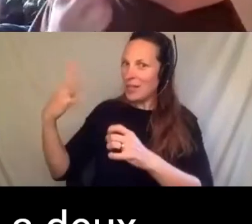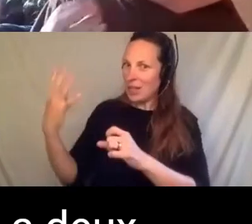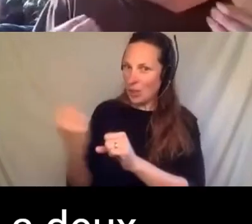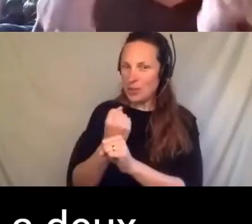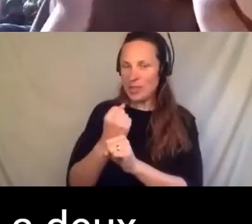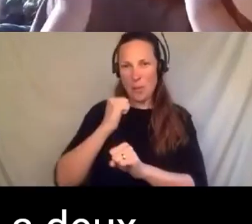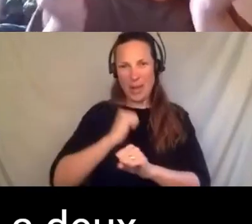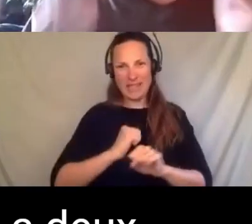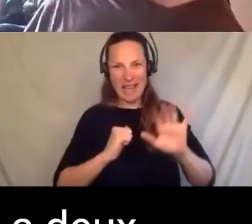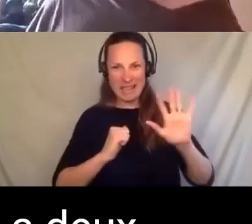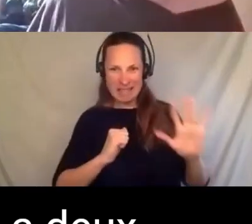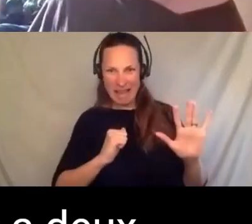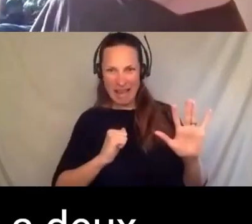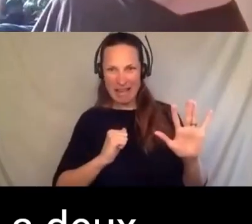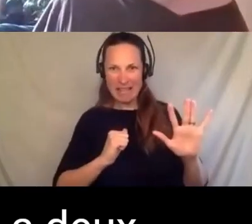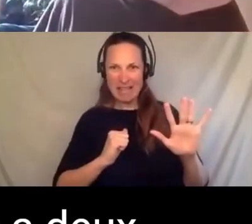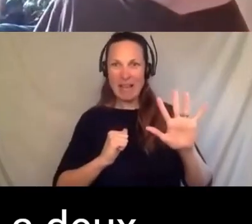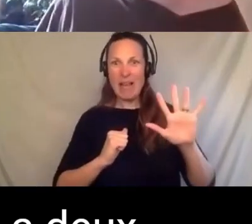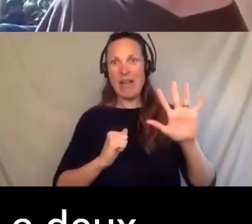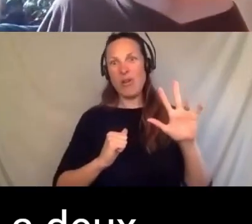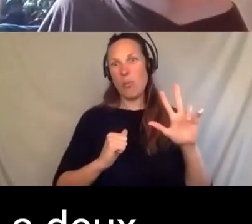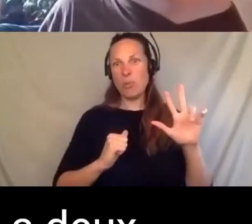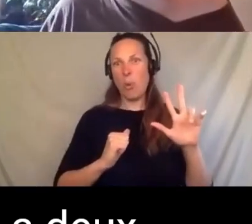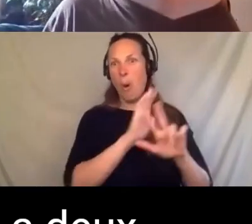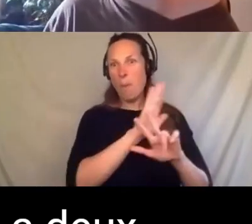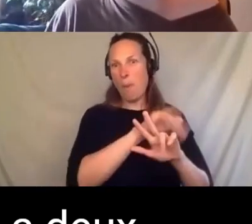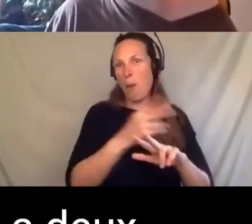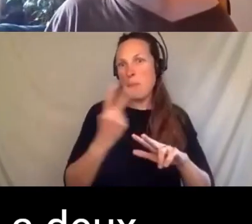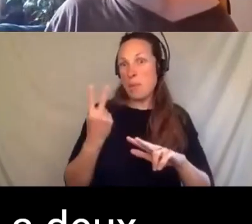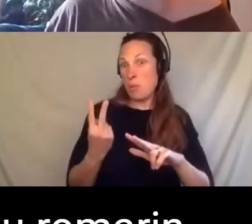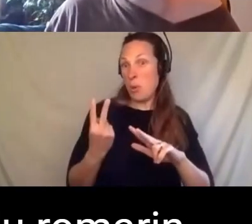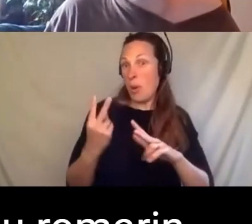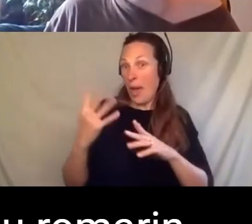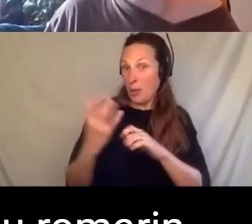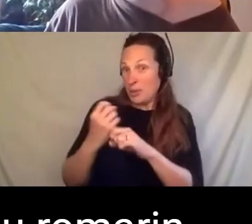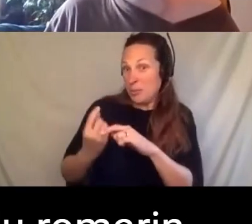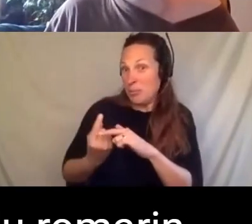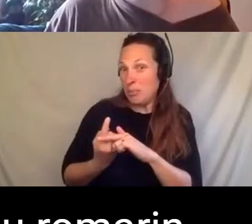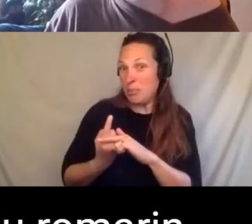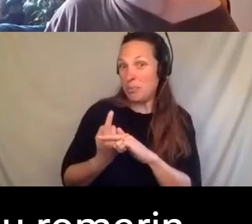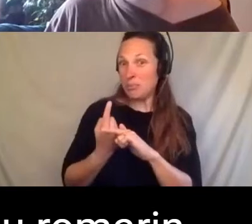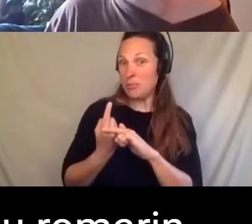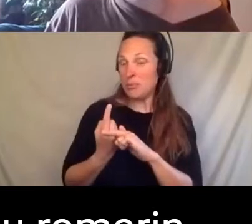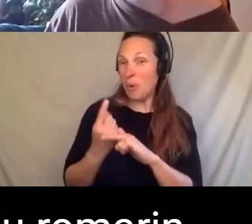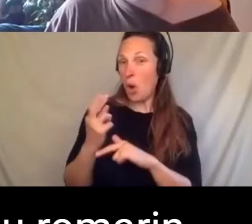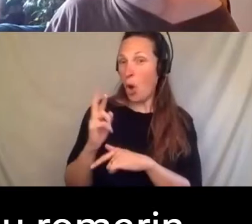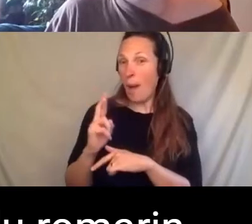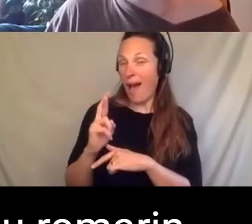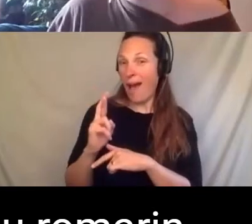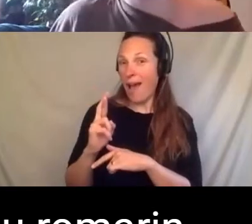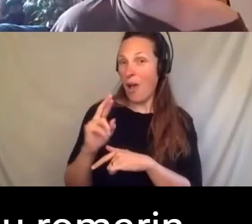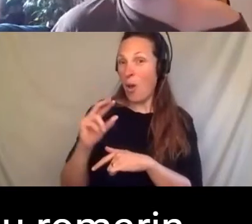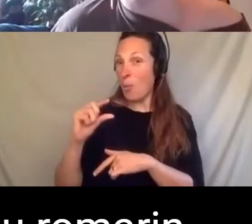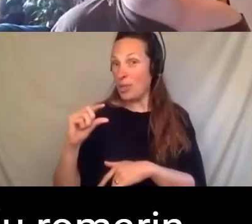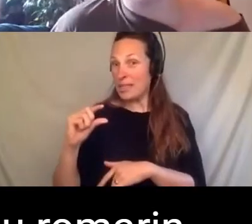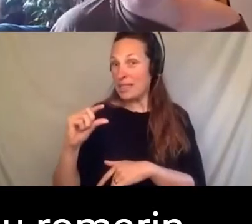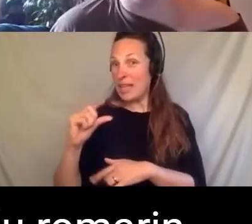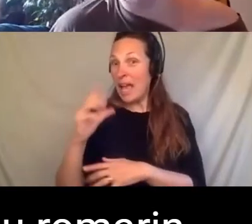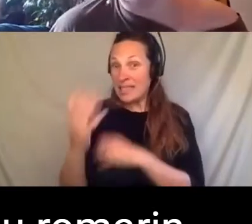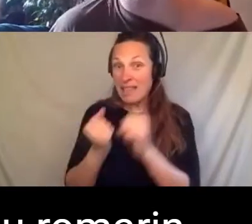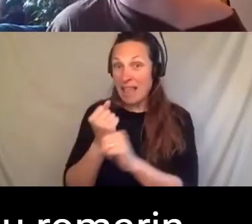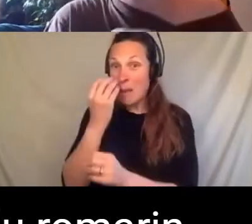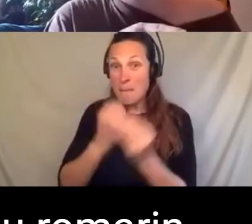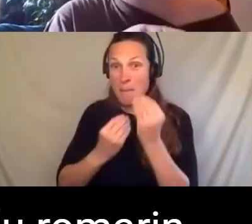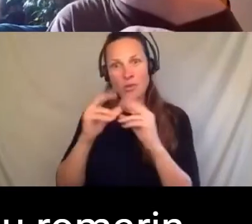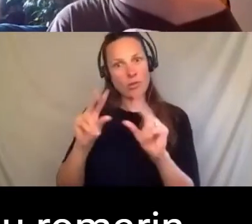il y en a 2 que la petite pousse de romarin a sorti. Et donc, on ne va pas en manger cette année du